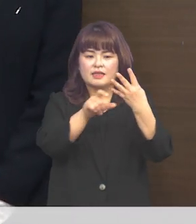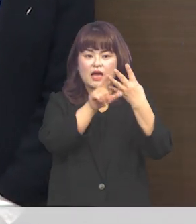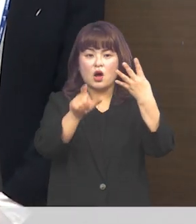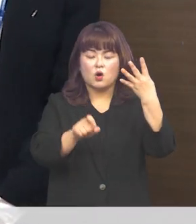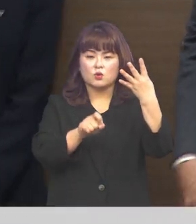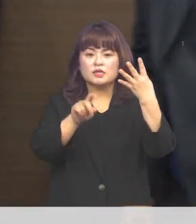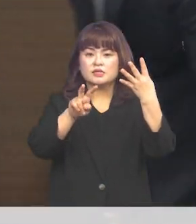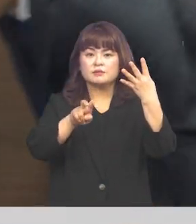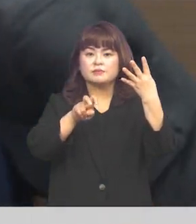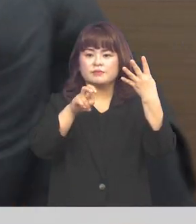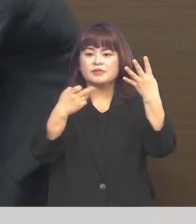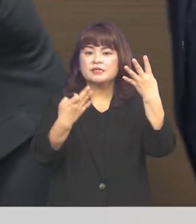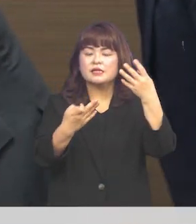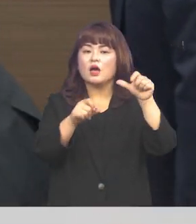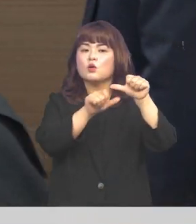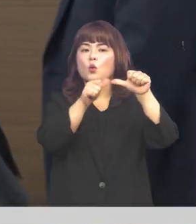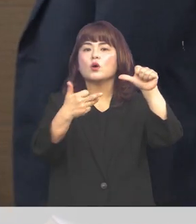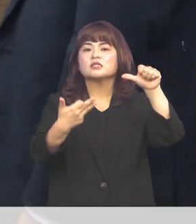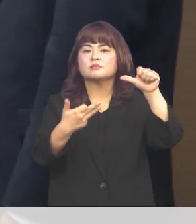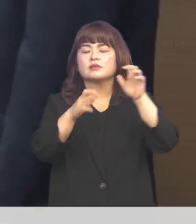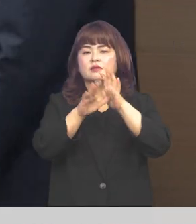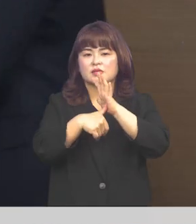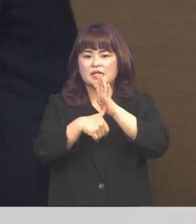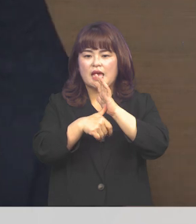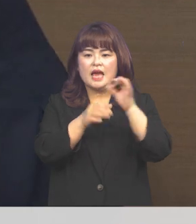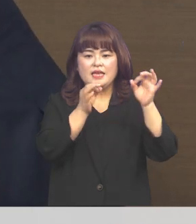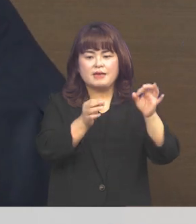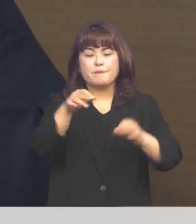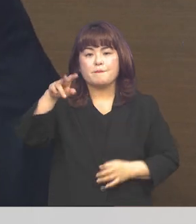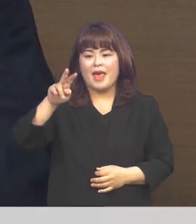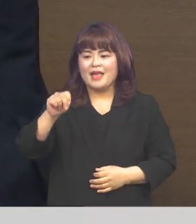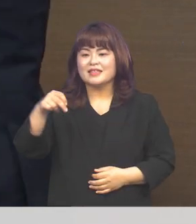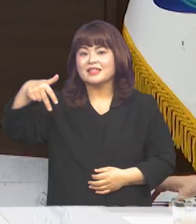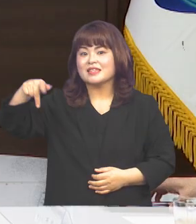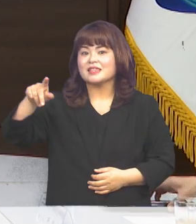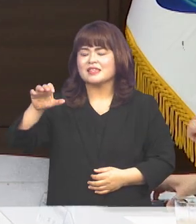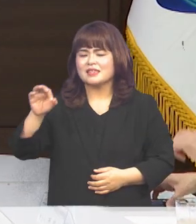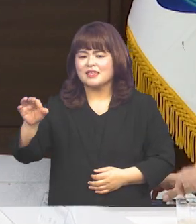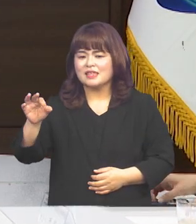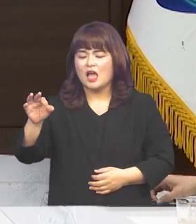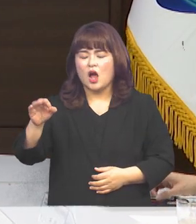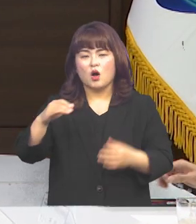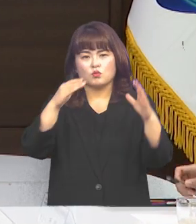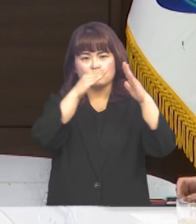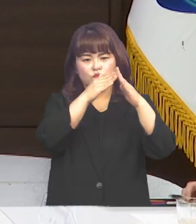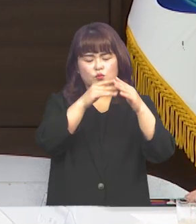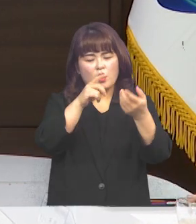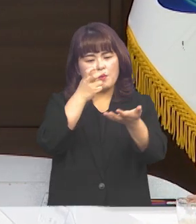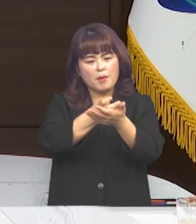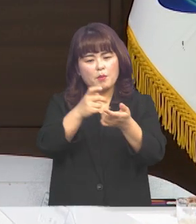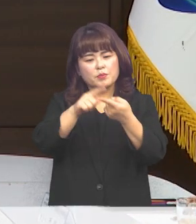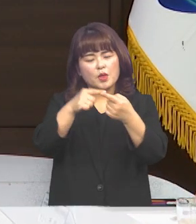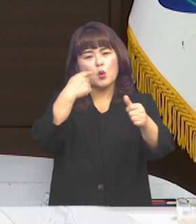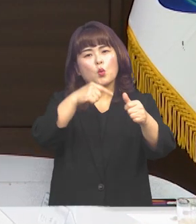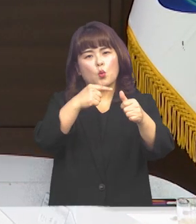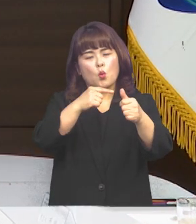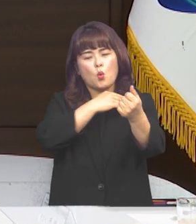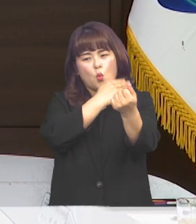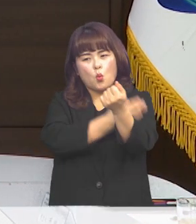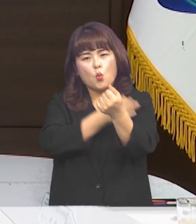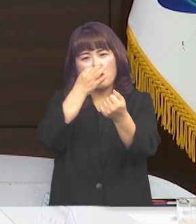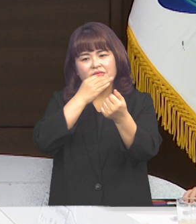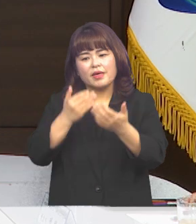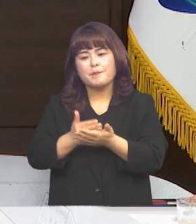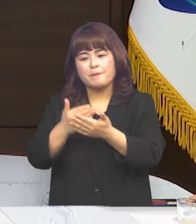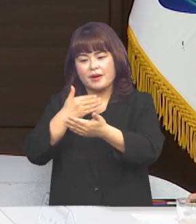용인특례시는 13일 시청 시장실에서 김앤장 사회공헌위원회와 주거 관련 법률 교육 등 공익사업의